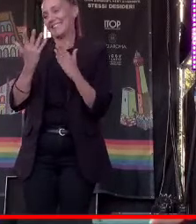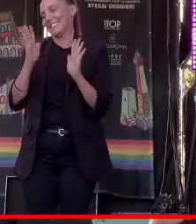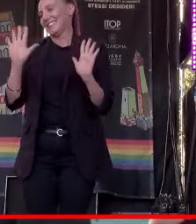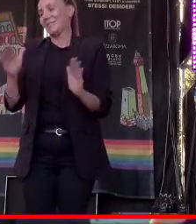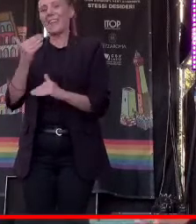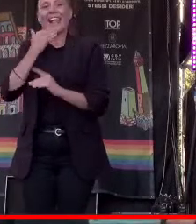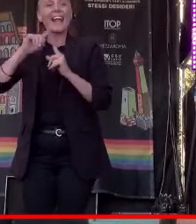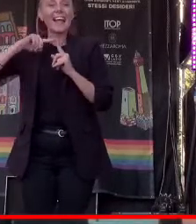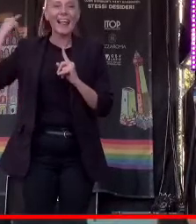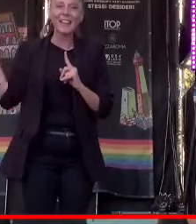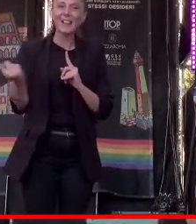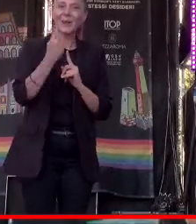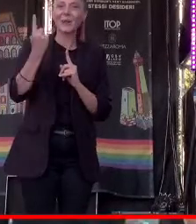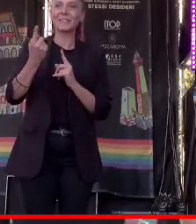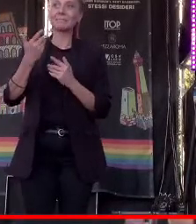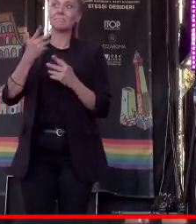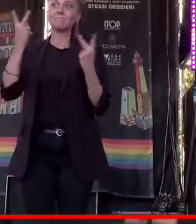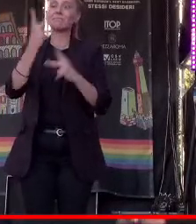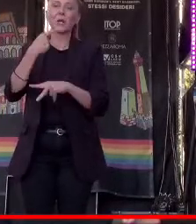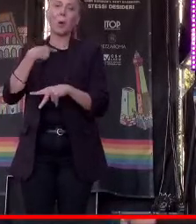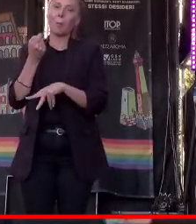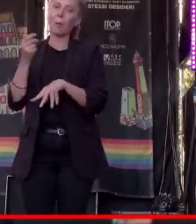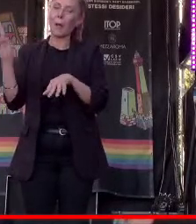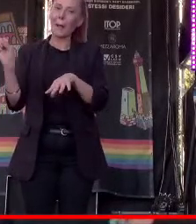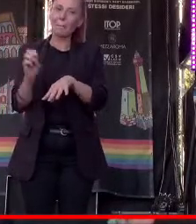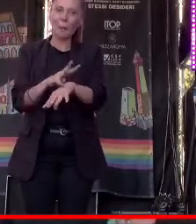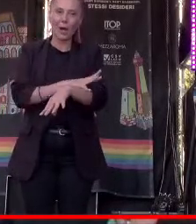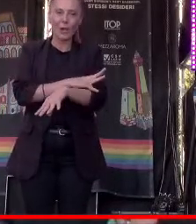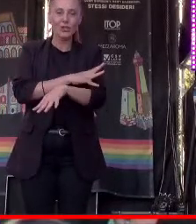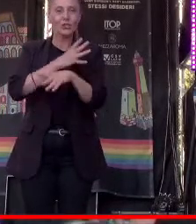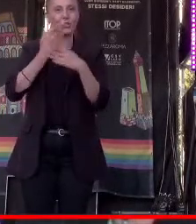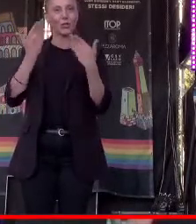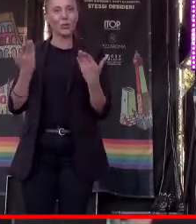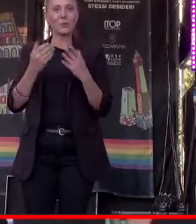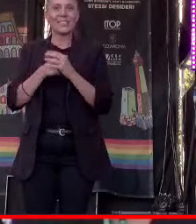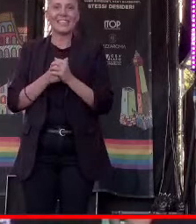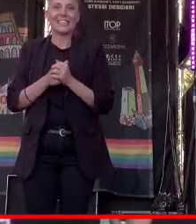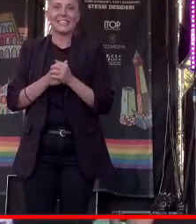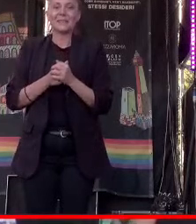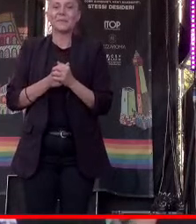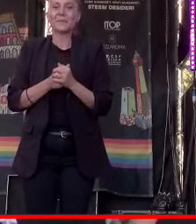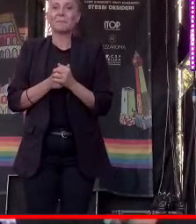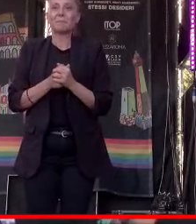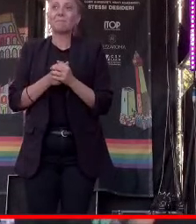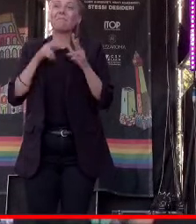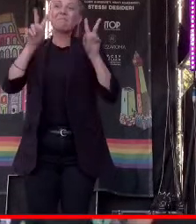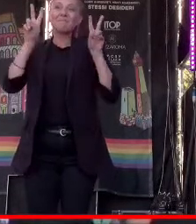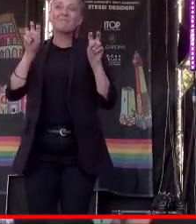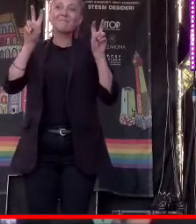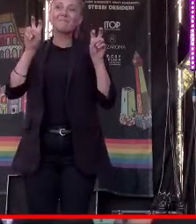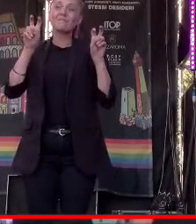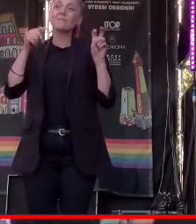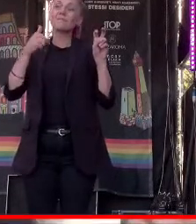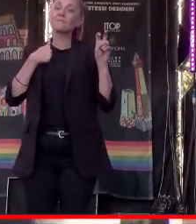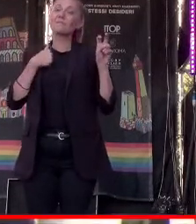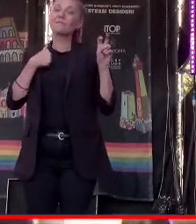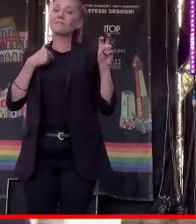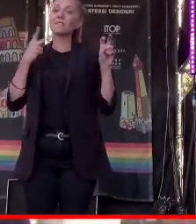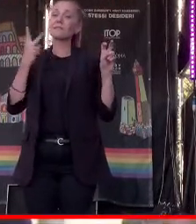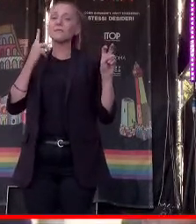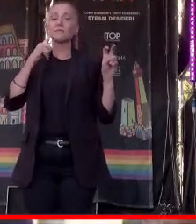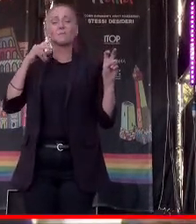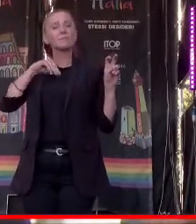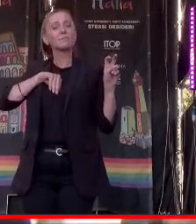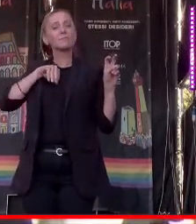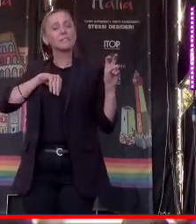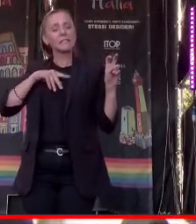innanzitutto grazie a tutti. Io sono un po' emozionato perché diciamo così, è un tema che sento molto.